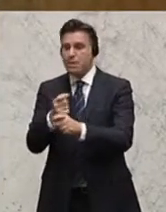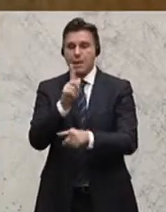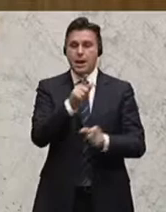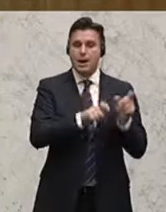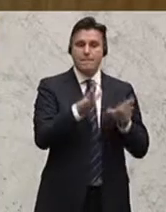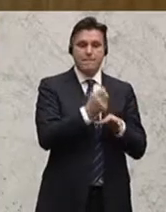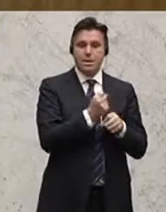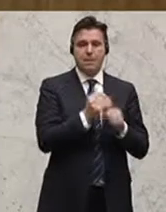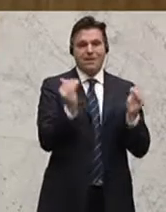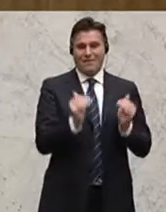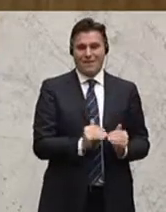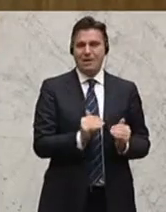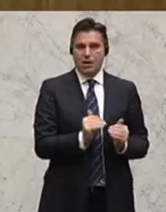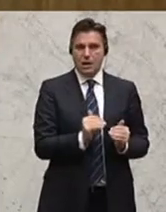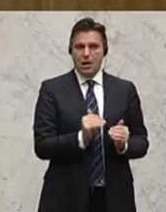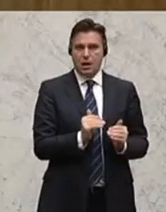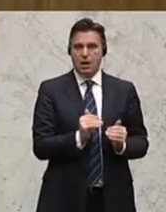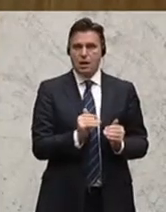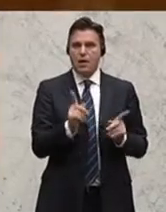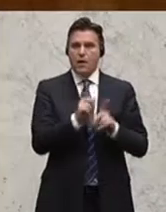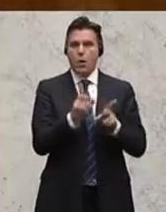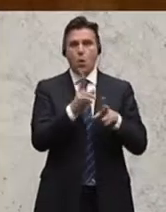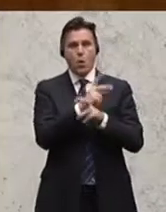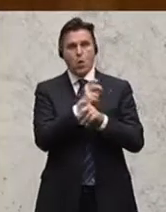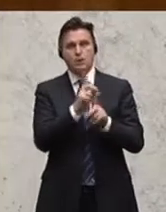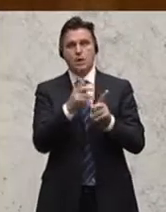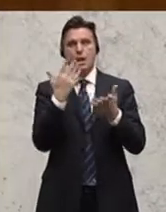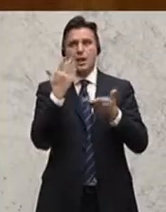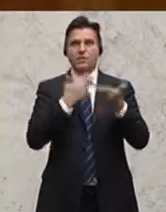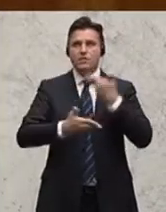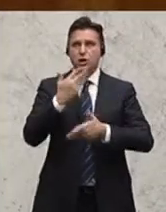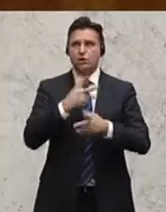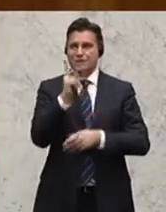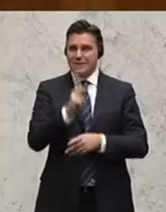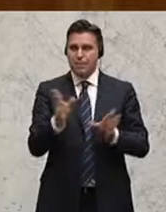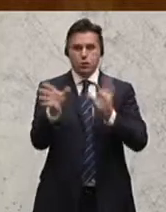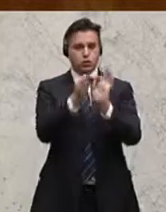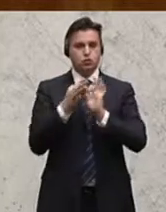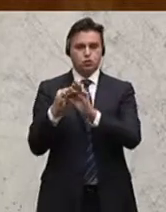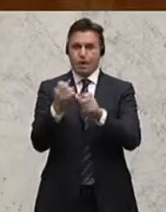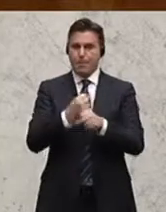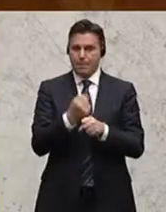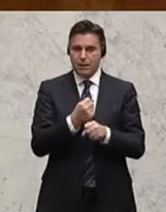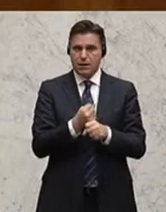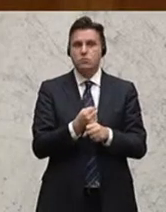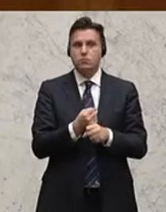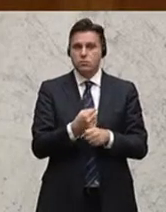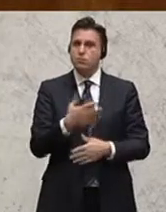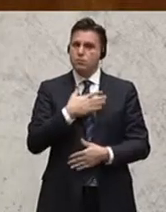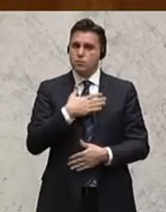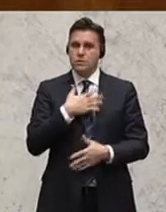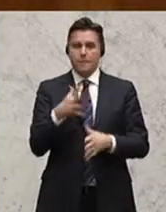erledigen und arbeiten gleichzeitig mit allen anderen österreichischen Landwirtschaftskammern zusammen, weil wir gelernt haben, im Sinne